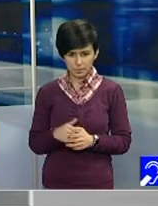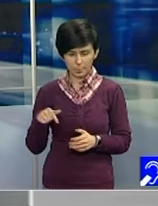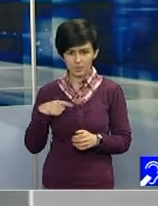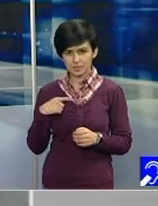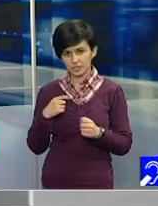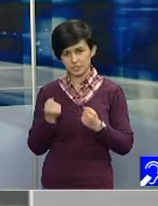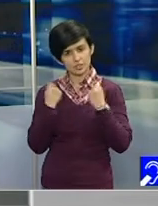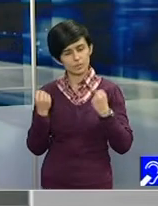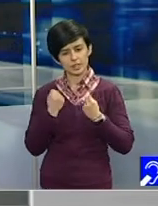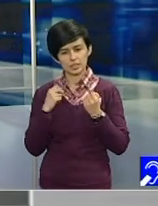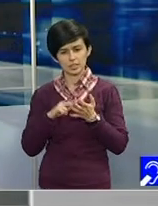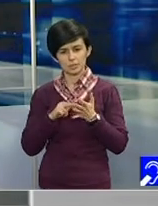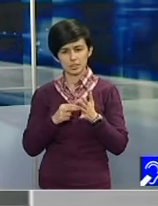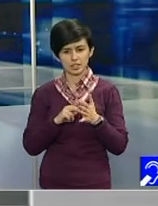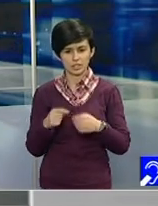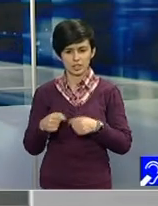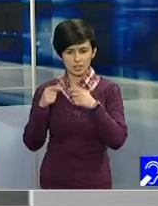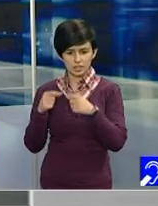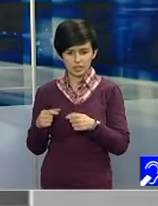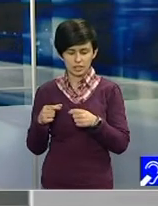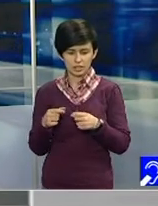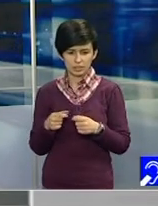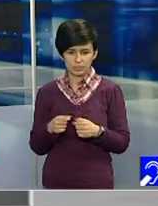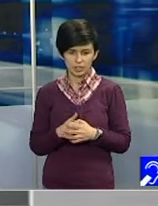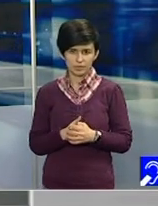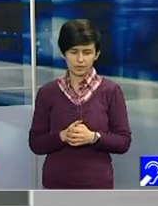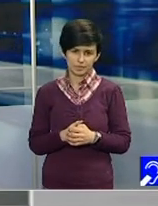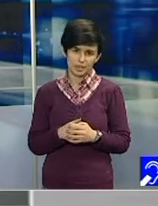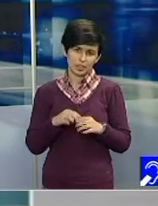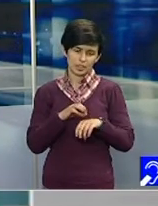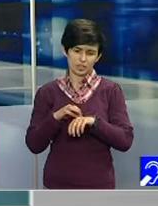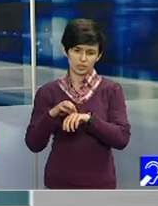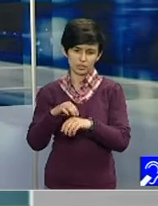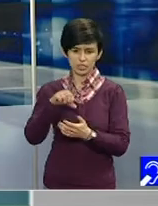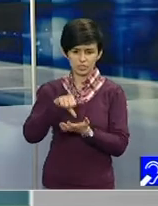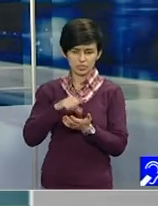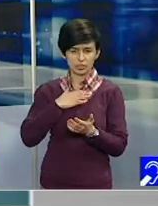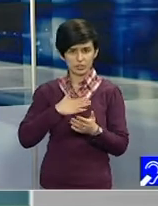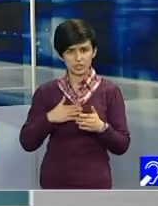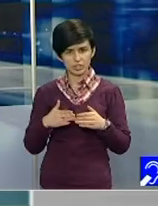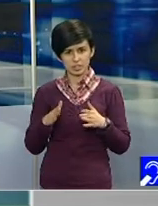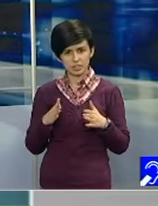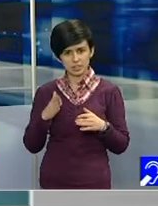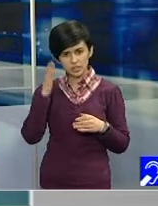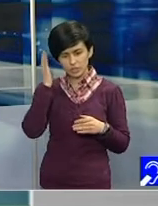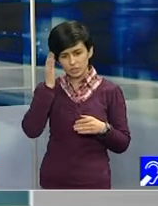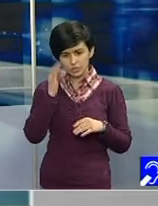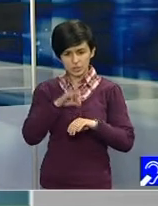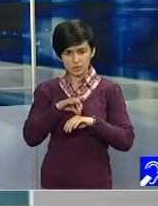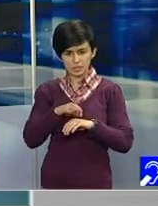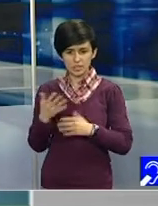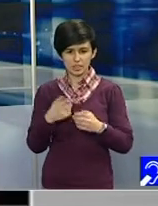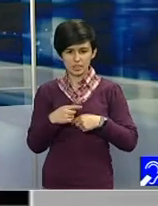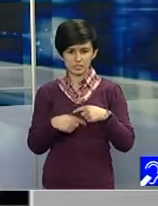pregătire în domeniul paliației. Conducerea Centrului Sfântul Nectarie dorește să deschidă și o școală sanitară care să funcționeze